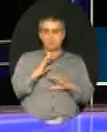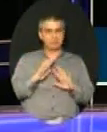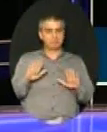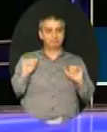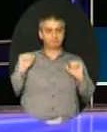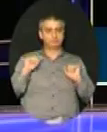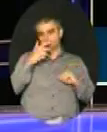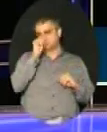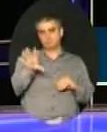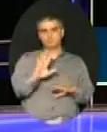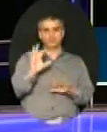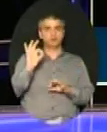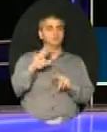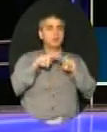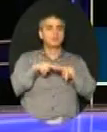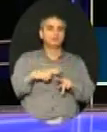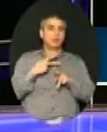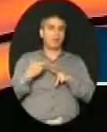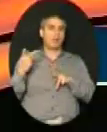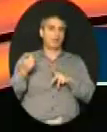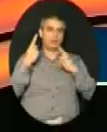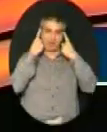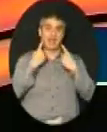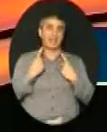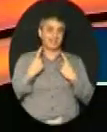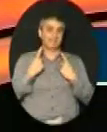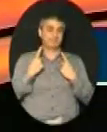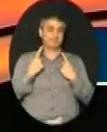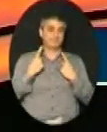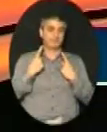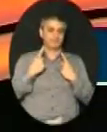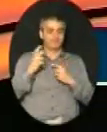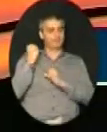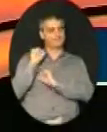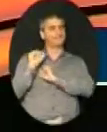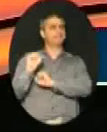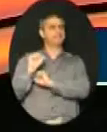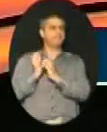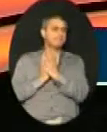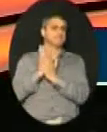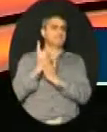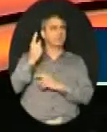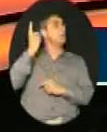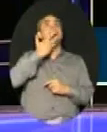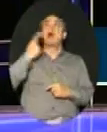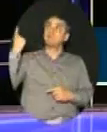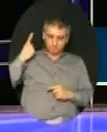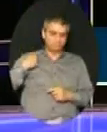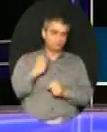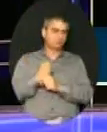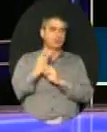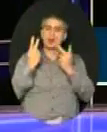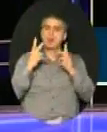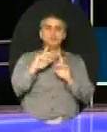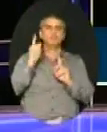לחלוטין עזב את שס. נשאר ציבור חרדי. הגרעין הקשה. הגרעין הקשה, שהוא מציית לרבנים ולא